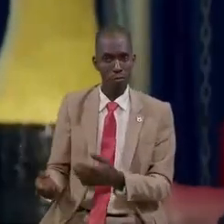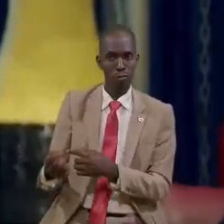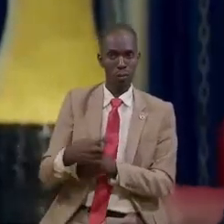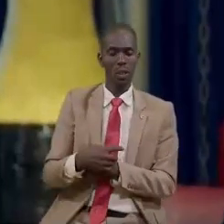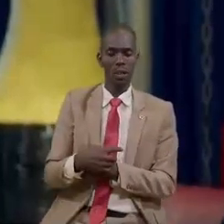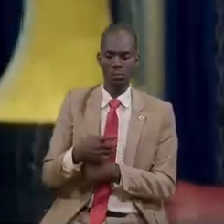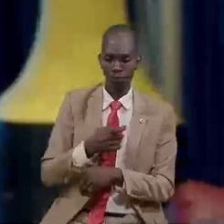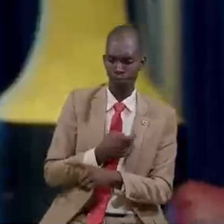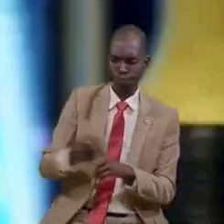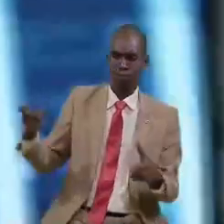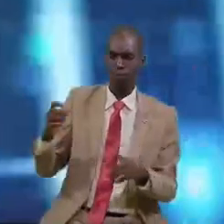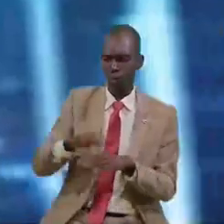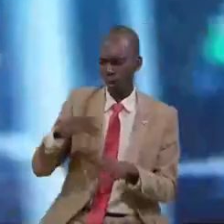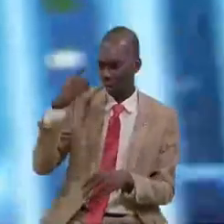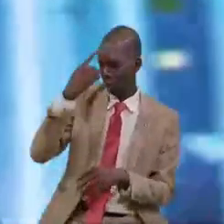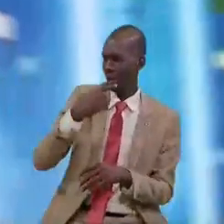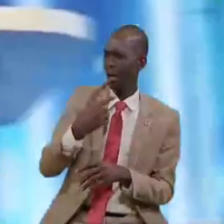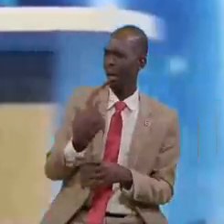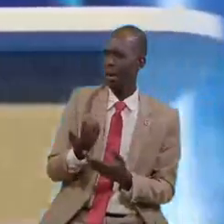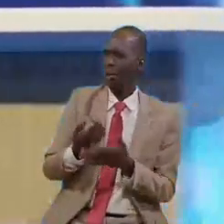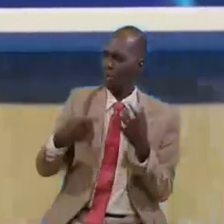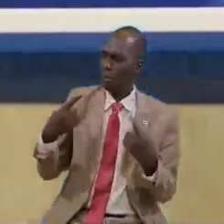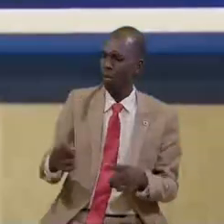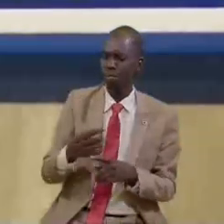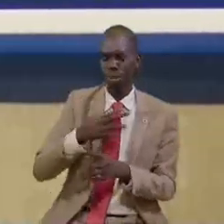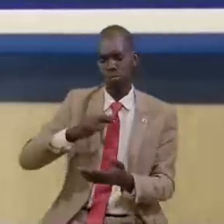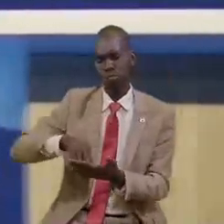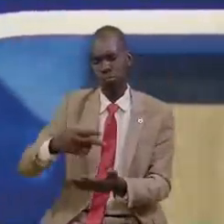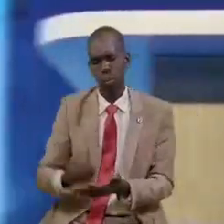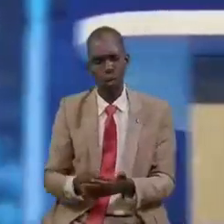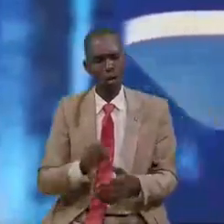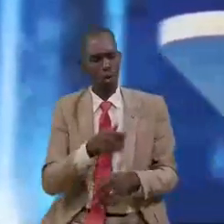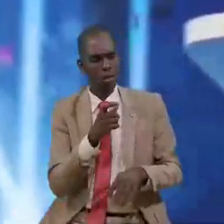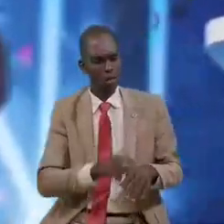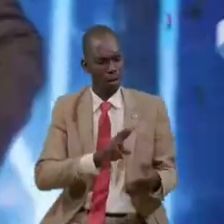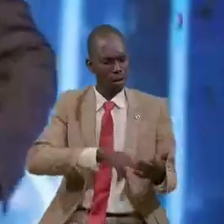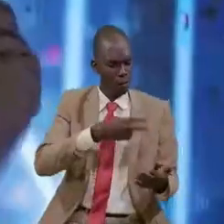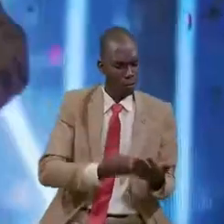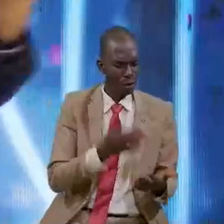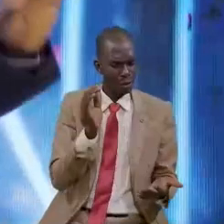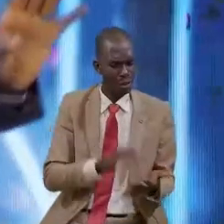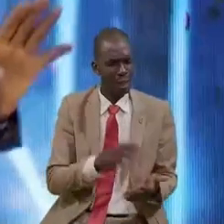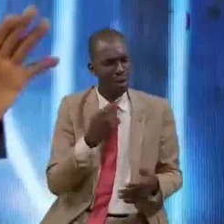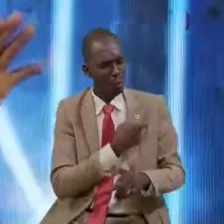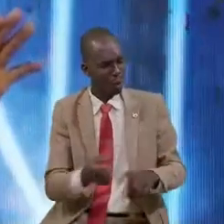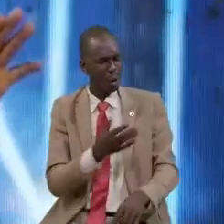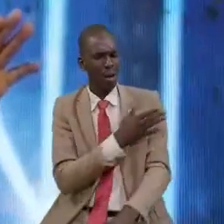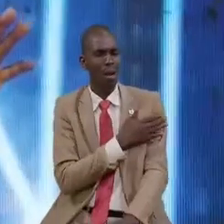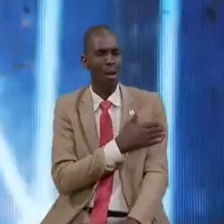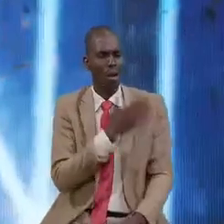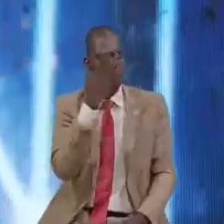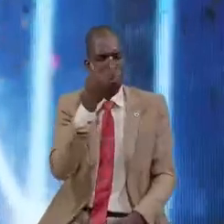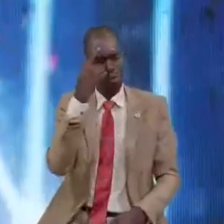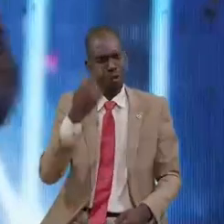la blessure au visage. Une autre fois, il tombe. On voit encore la cicatrice à la main. Et tout